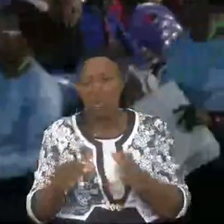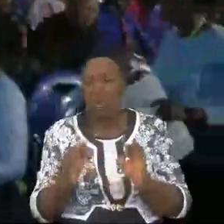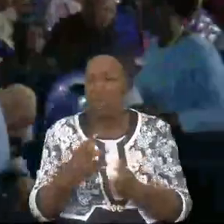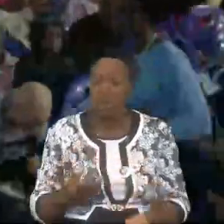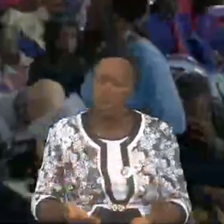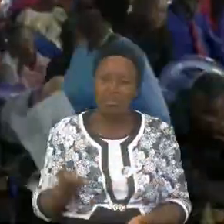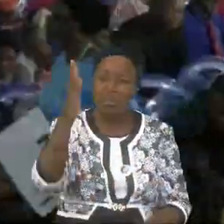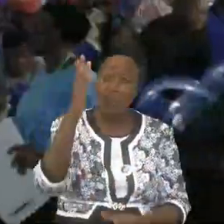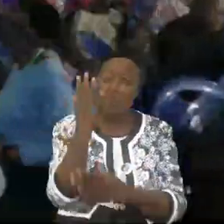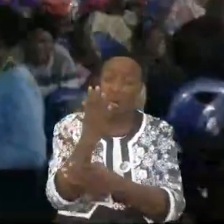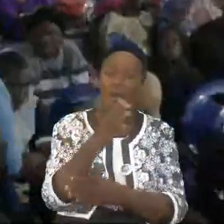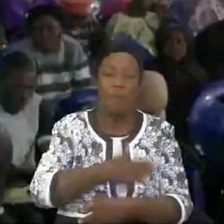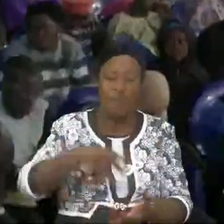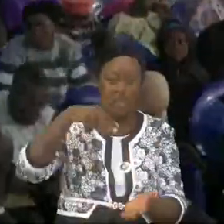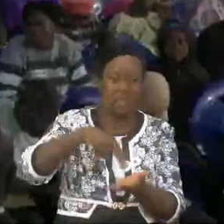peux te lever.